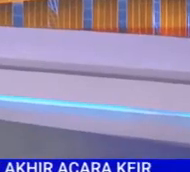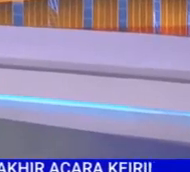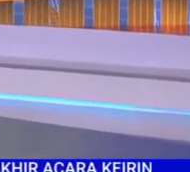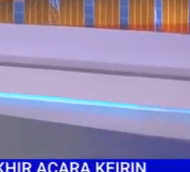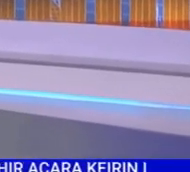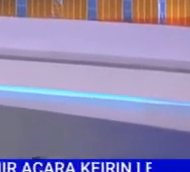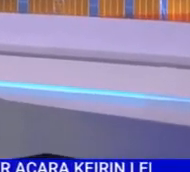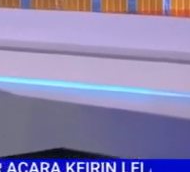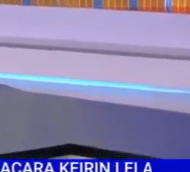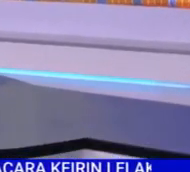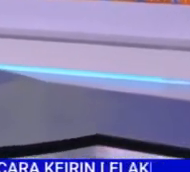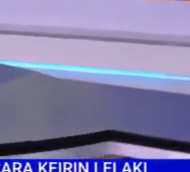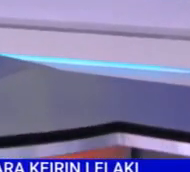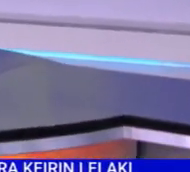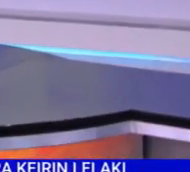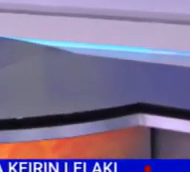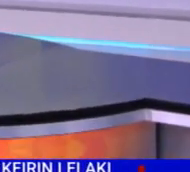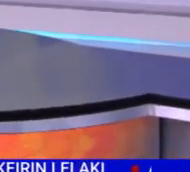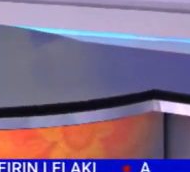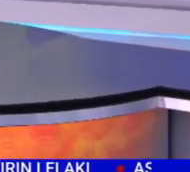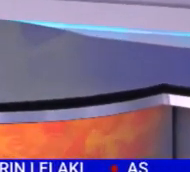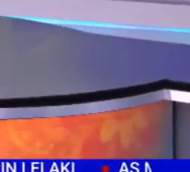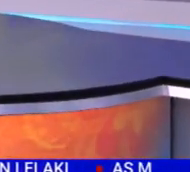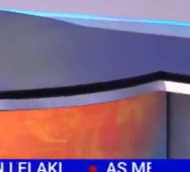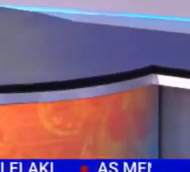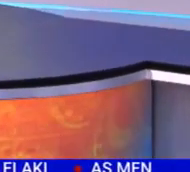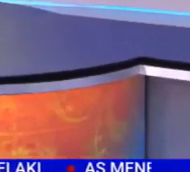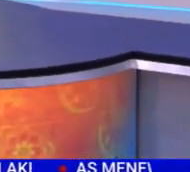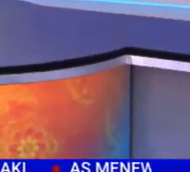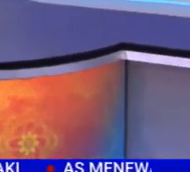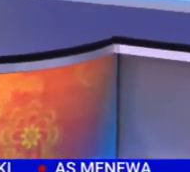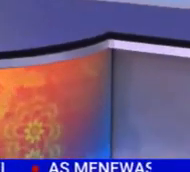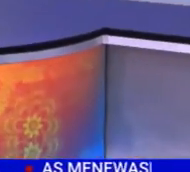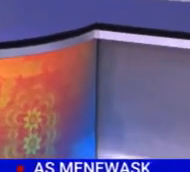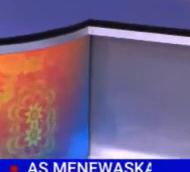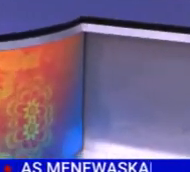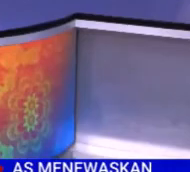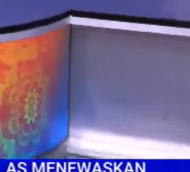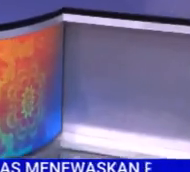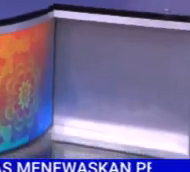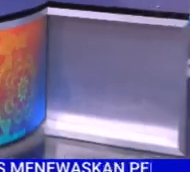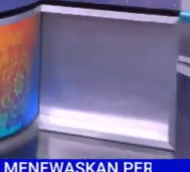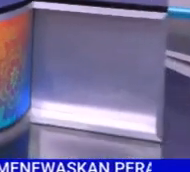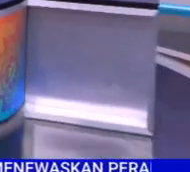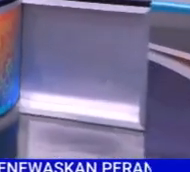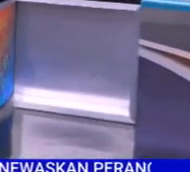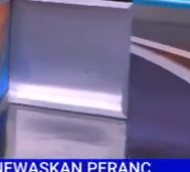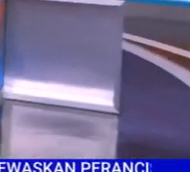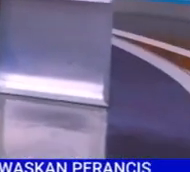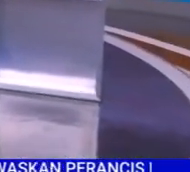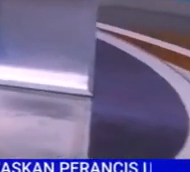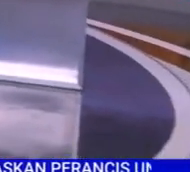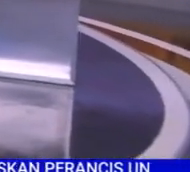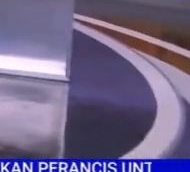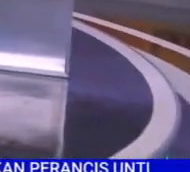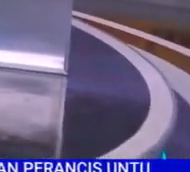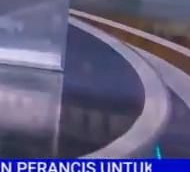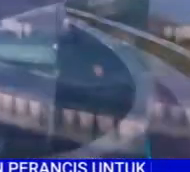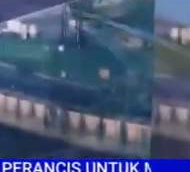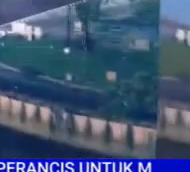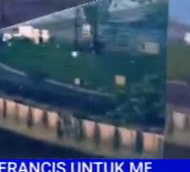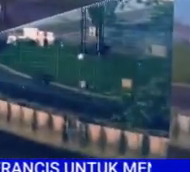terus kabar Kami berita wilayah Vega dan beribawa kronik kita kenkez rock full seperti ini ni